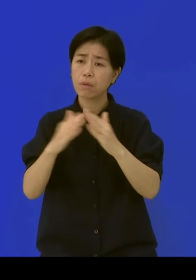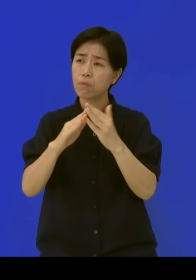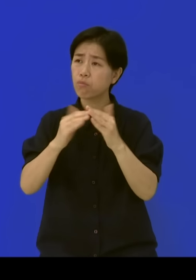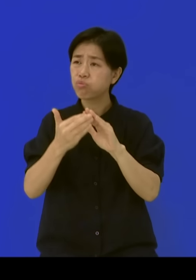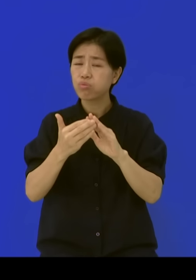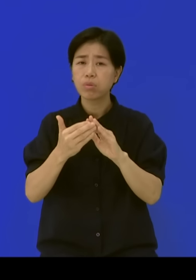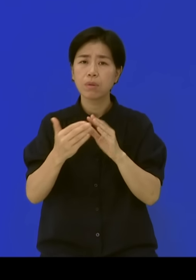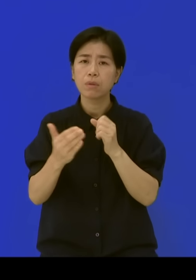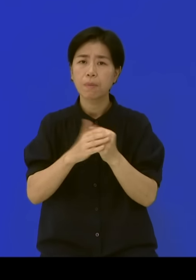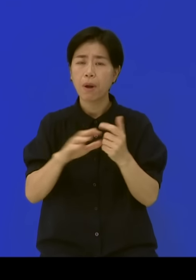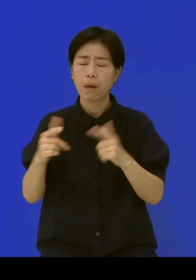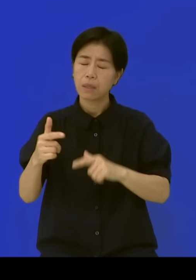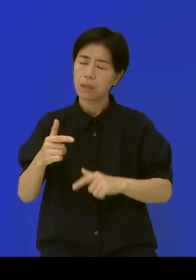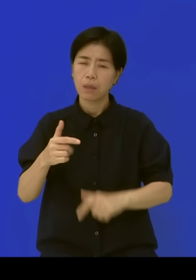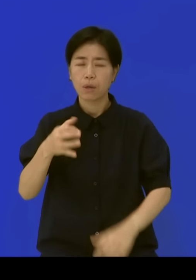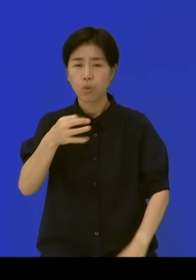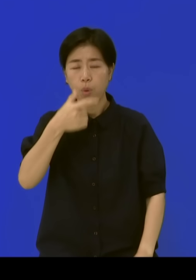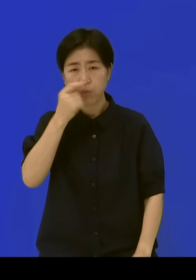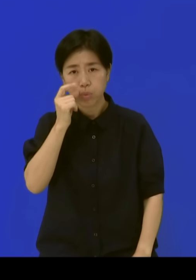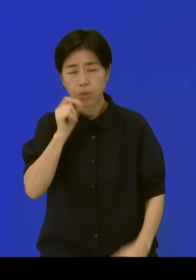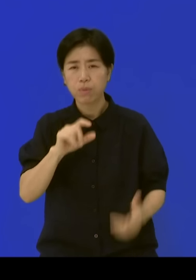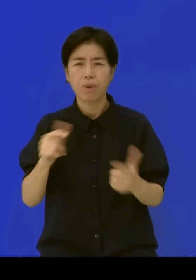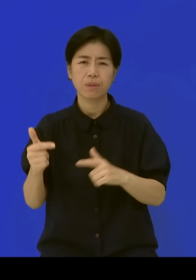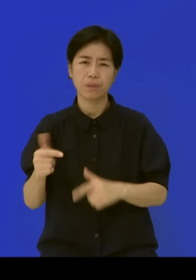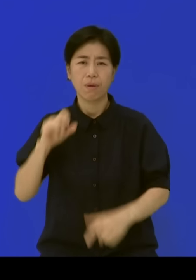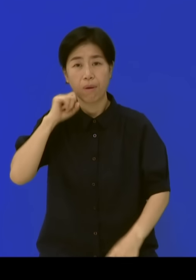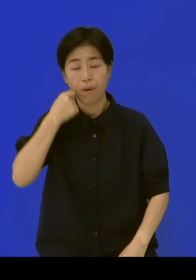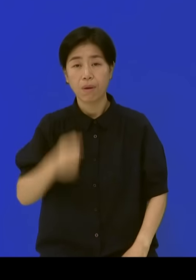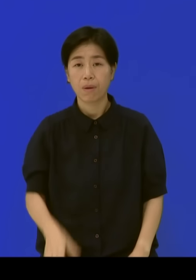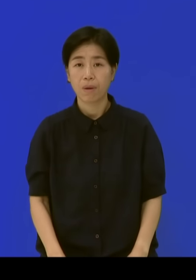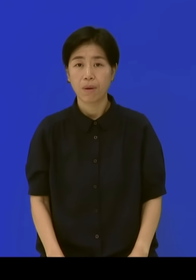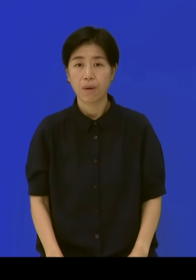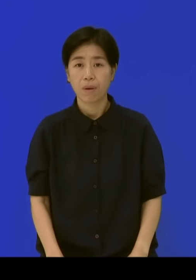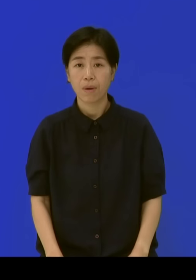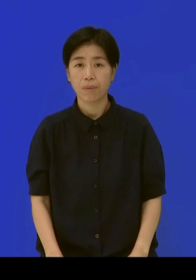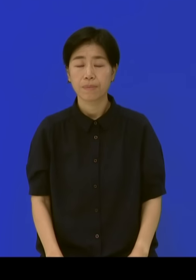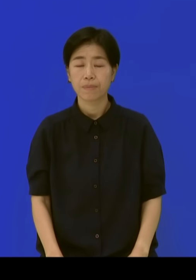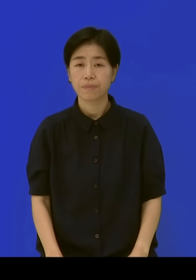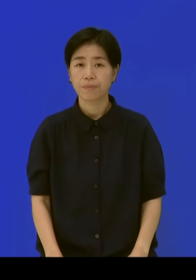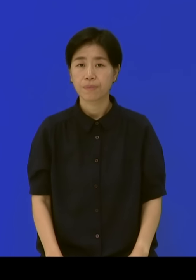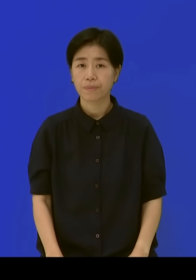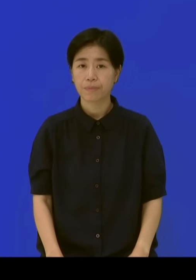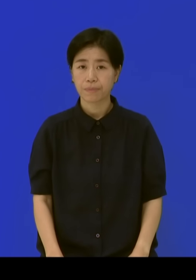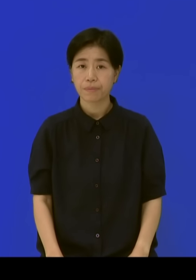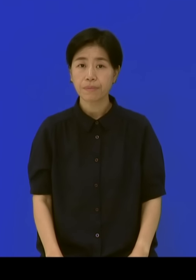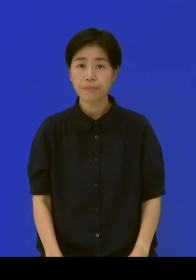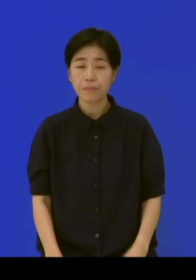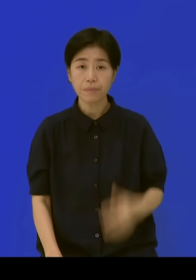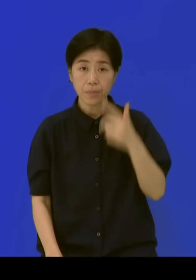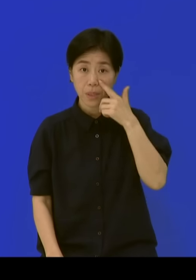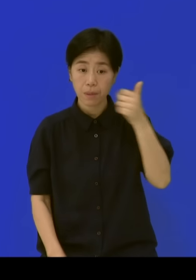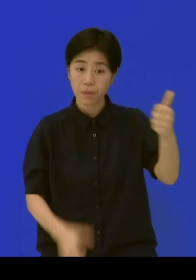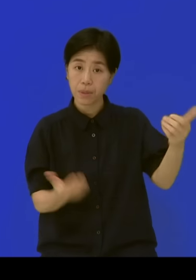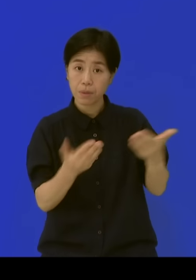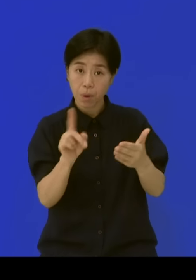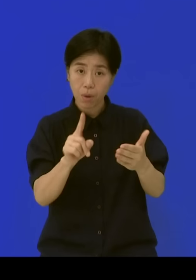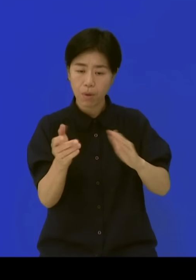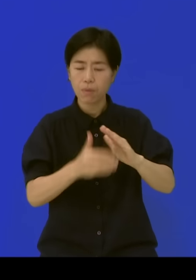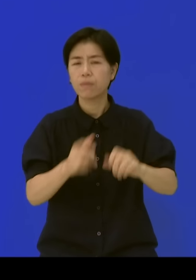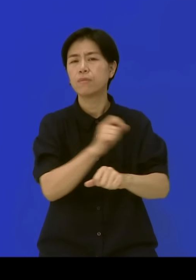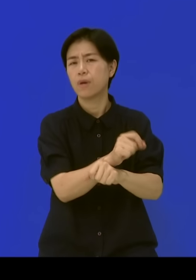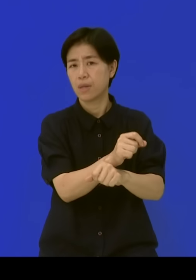그래서 두 분께서 어머니 빚이 아버지 쪽으로 가게 되니까 아버님은 공무원이셨는데 예.